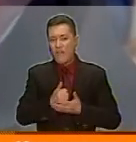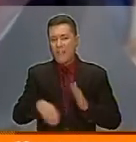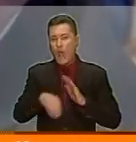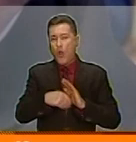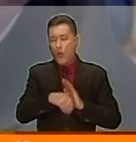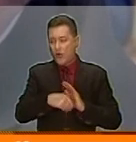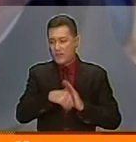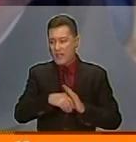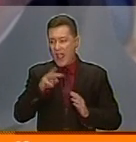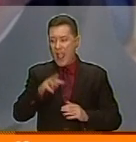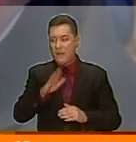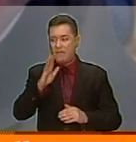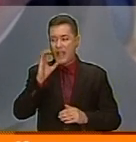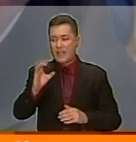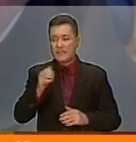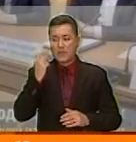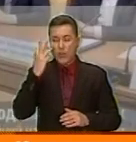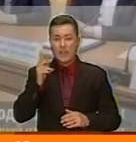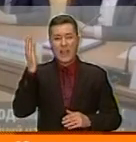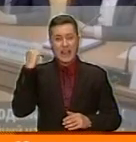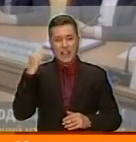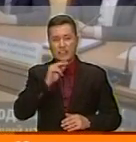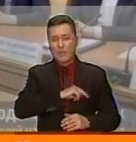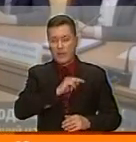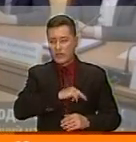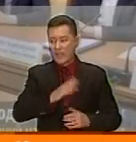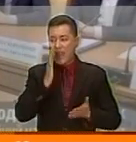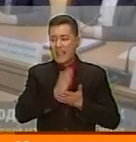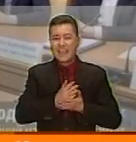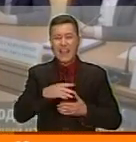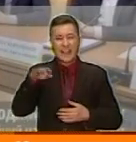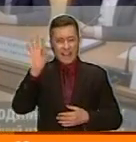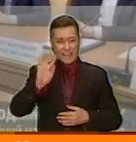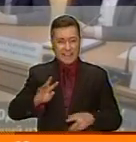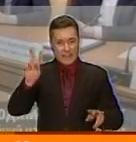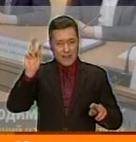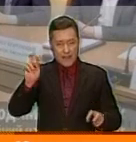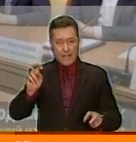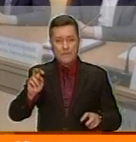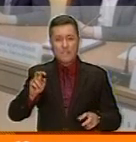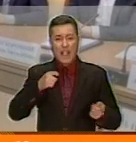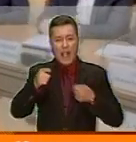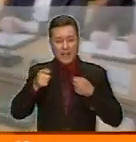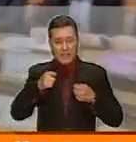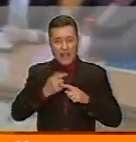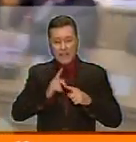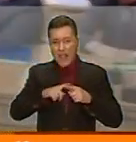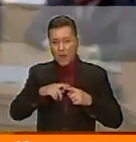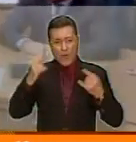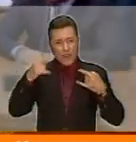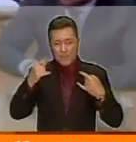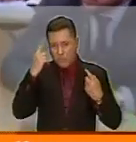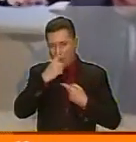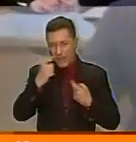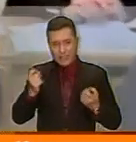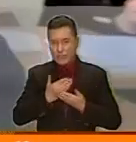корупціонер МВС, коли він там раніше працював. Є такий сірий кардинал, який не лізе на телебачення, який не веде публічну